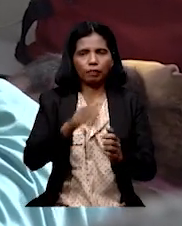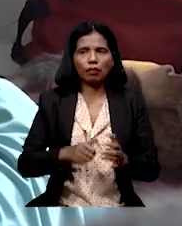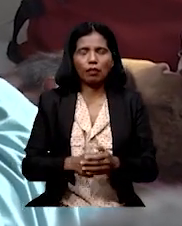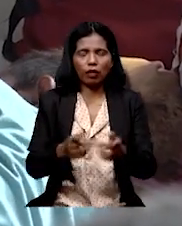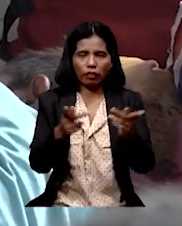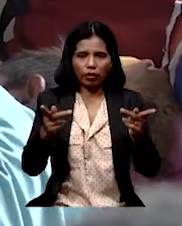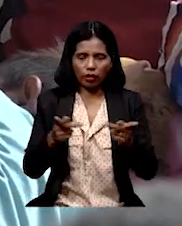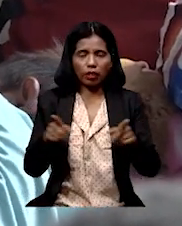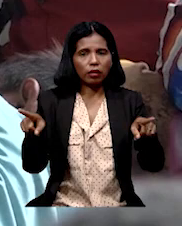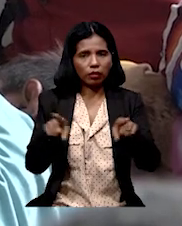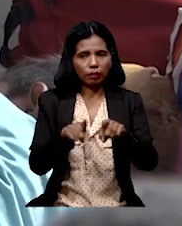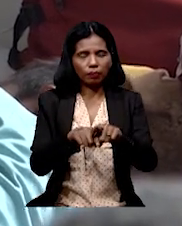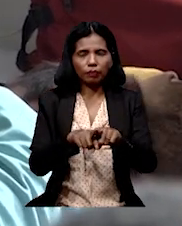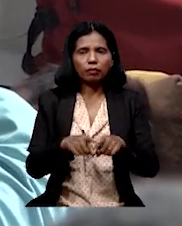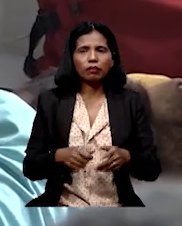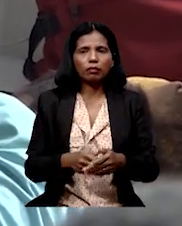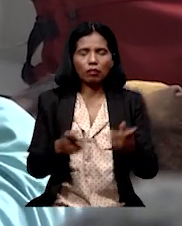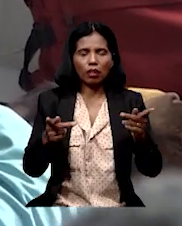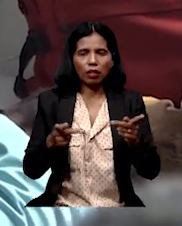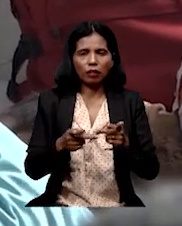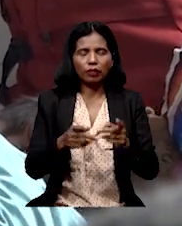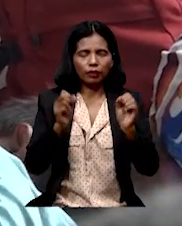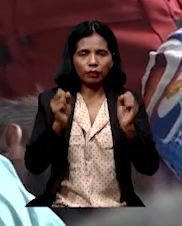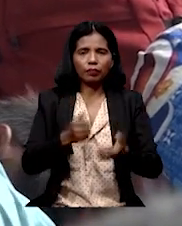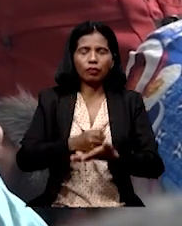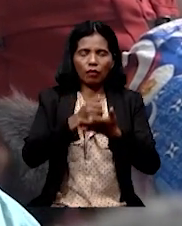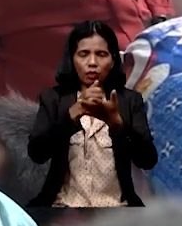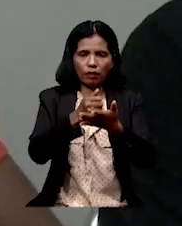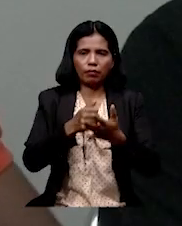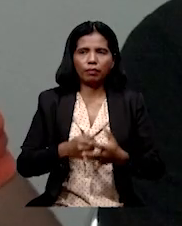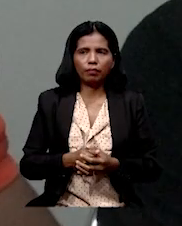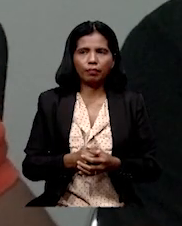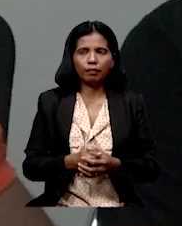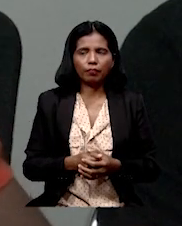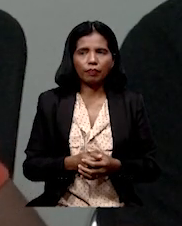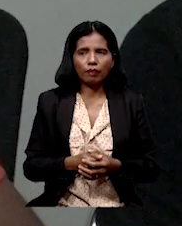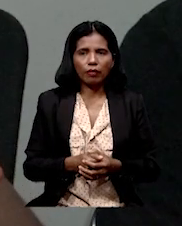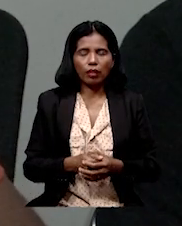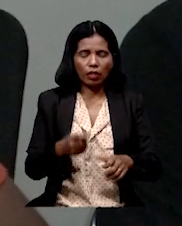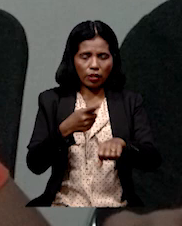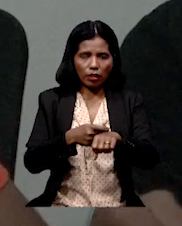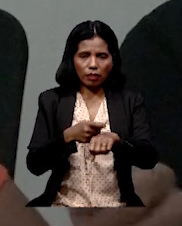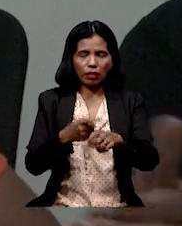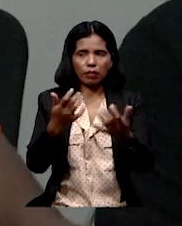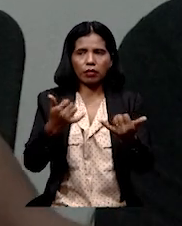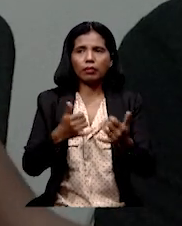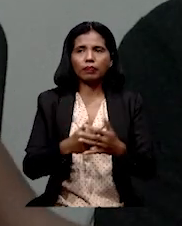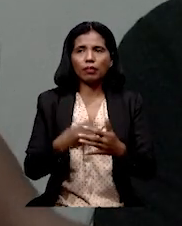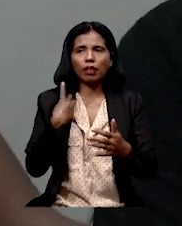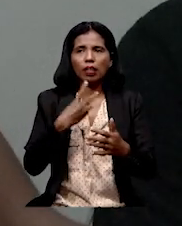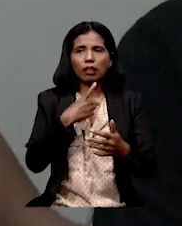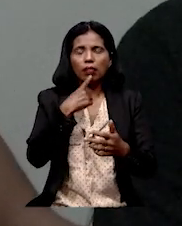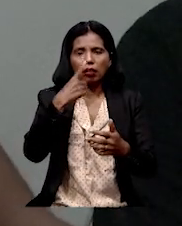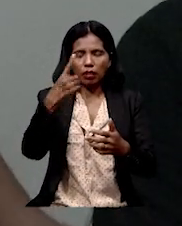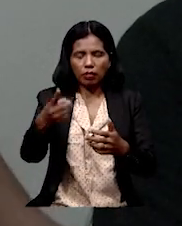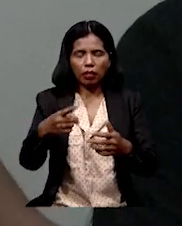sahensa fatin alternatif atau responde pasitu sang overload ne. Ya, ya momentu ne kita terlata de situ